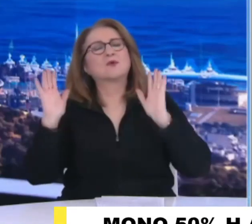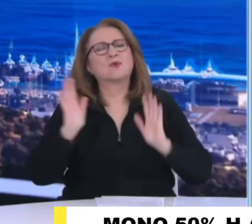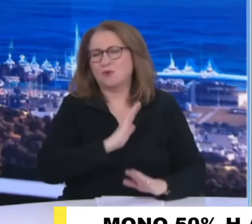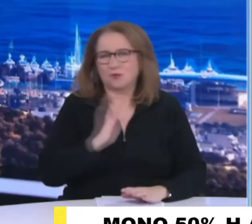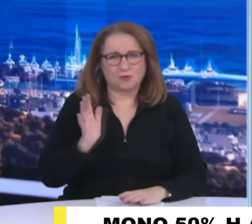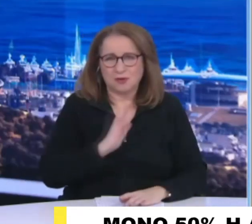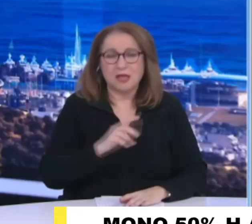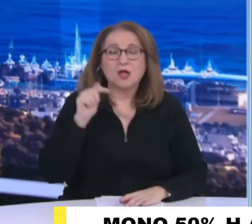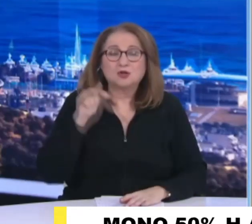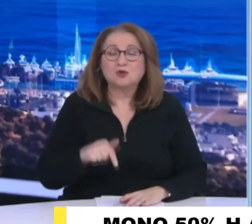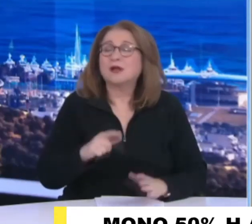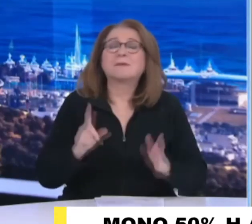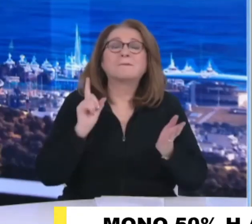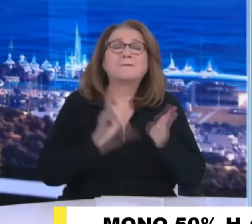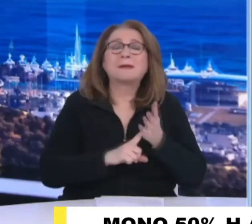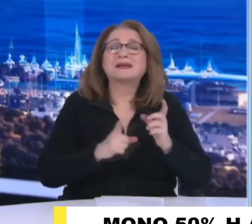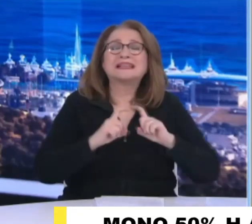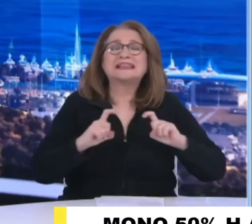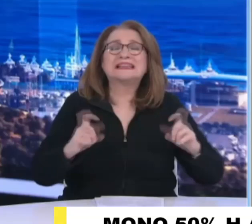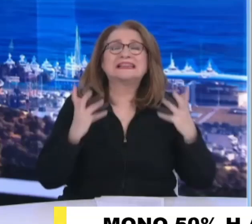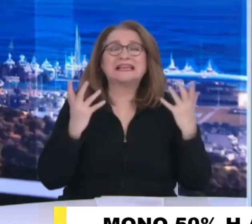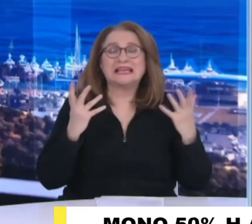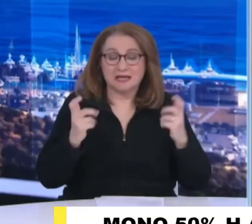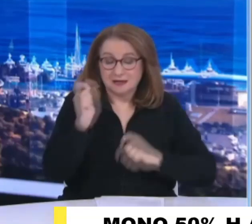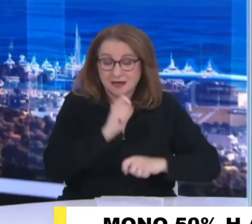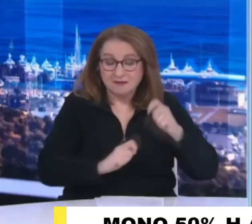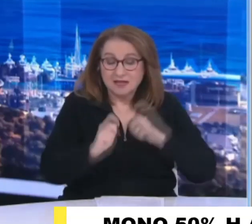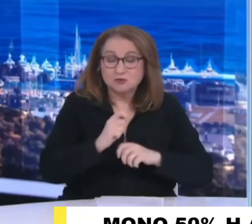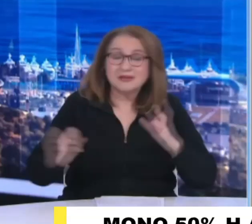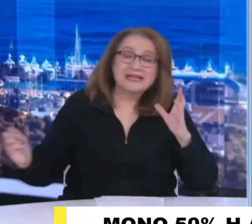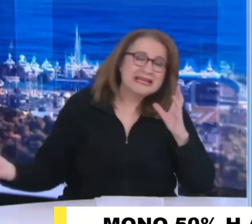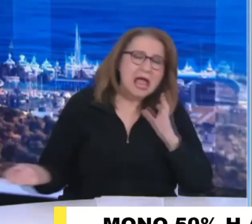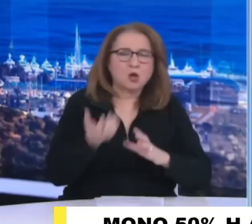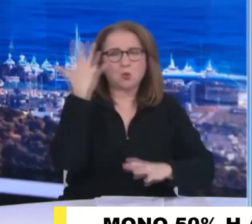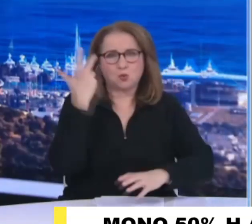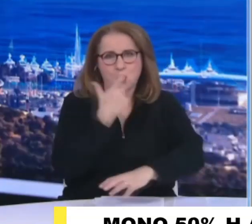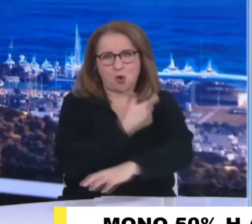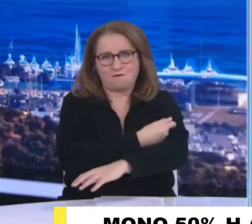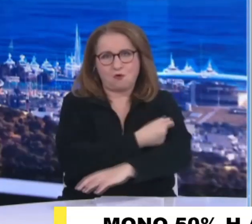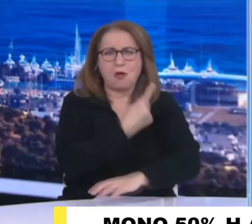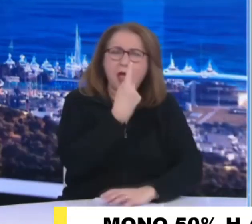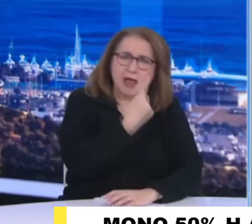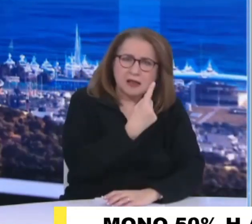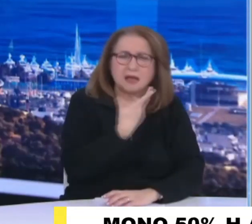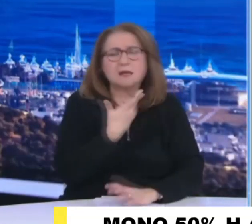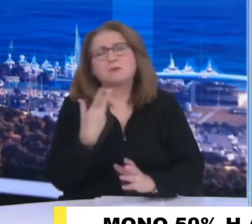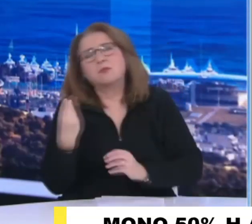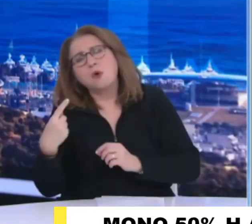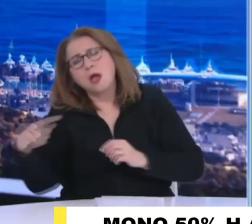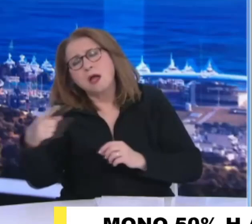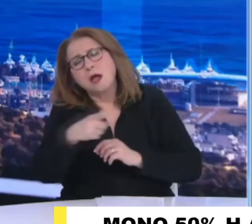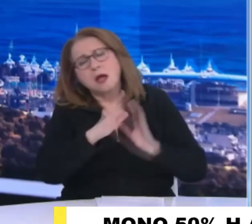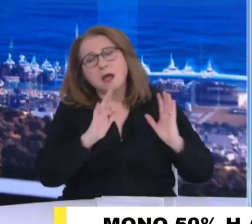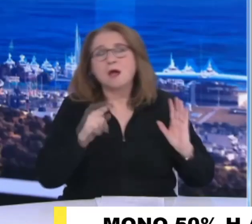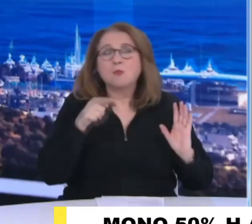του 50%. Αυτό που μας έχει απογοητεύσει είναι ότι δεν μπορεί το εμβόλιο να χτίσει το τείχος της ανοσίας